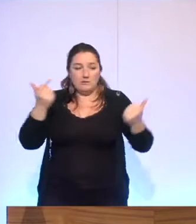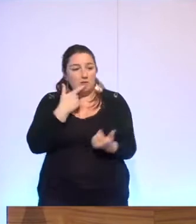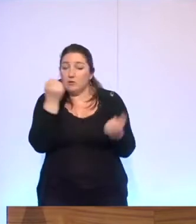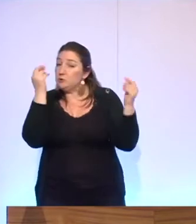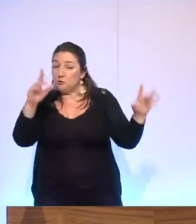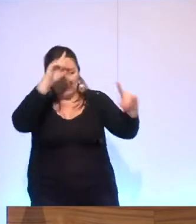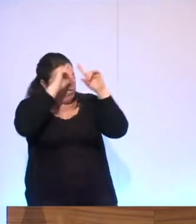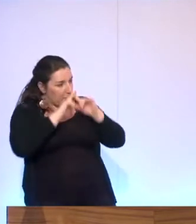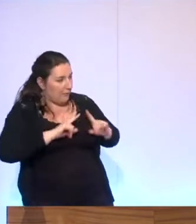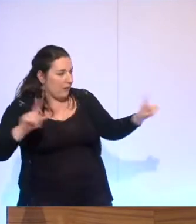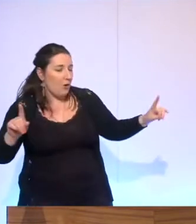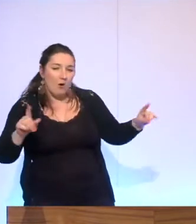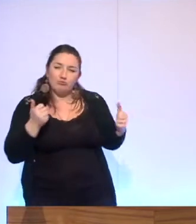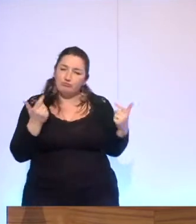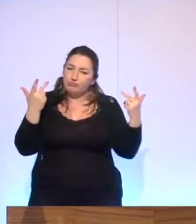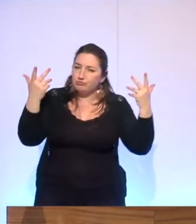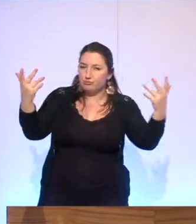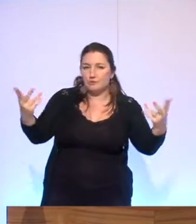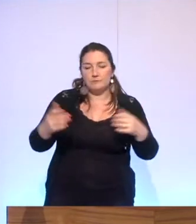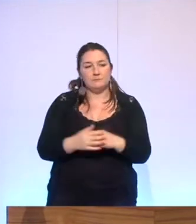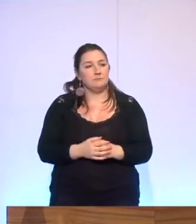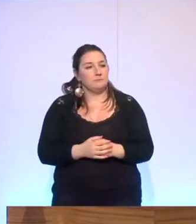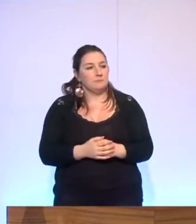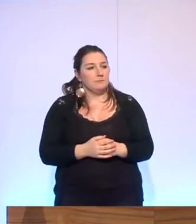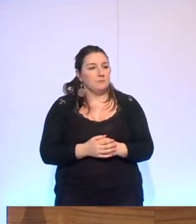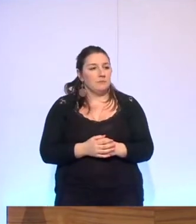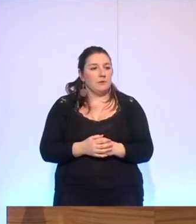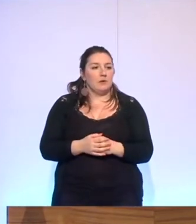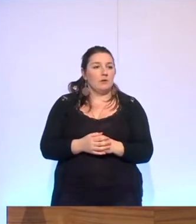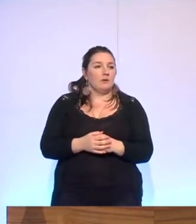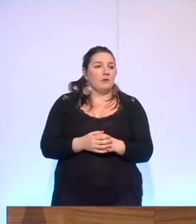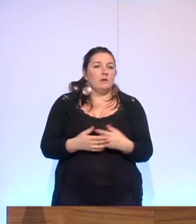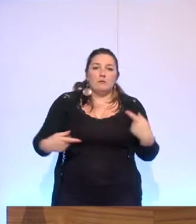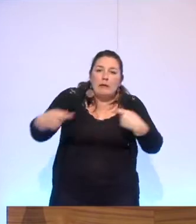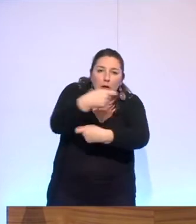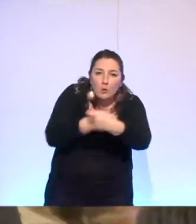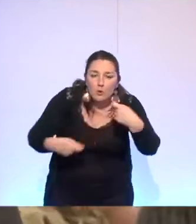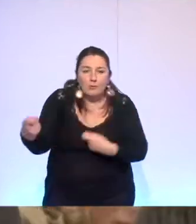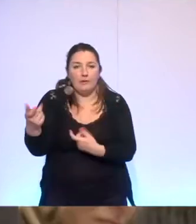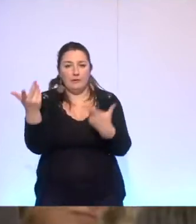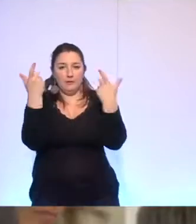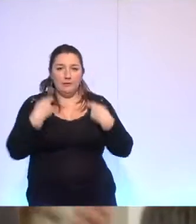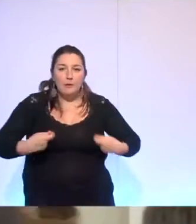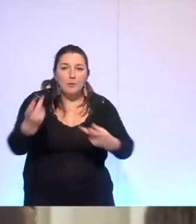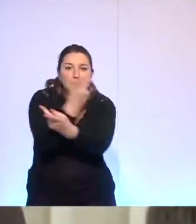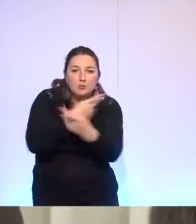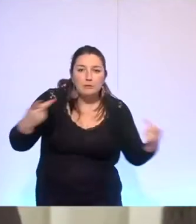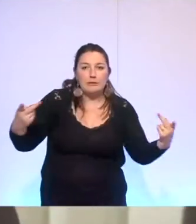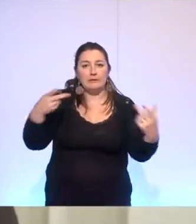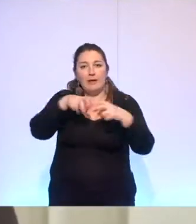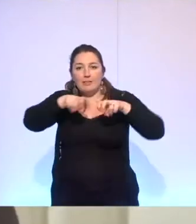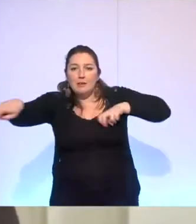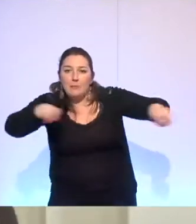fortes et nombreuses. Développement économique, dépenses publiques, déplacements,